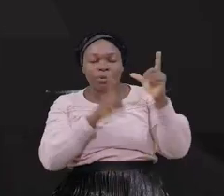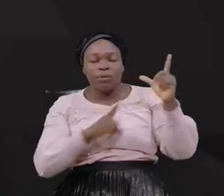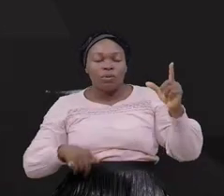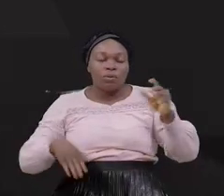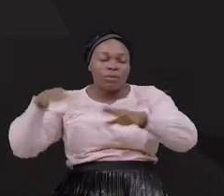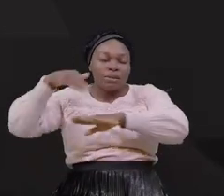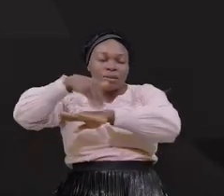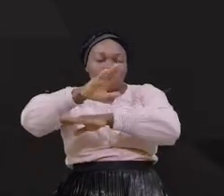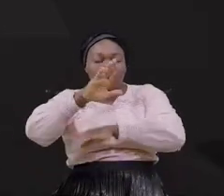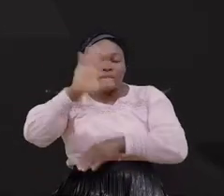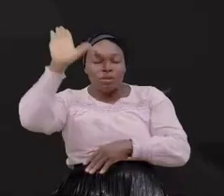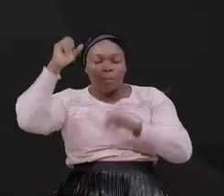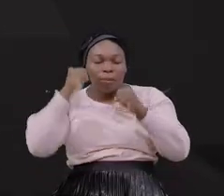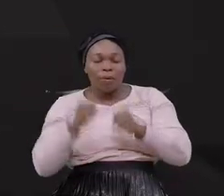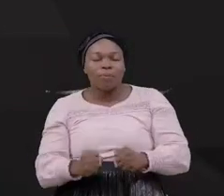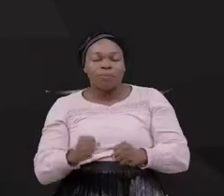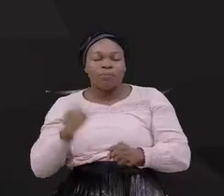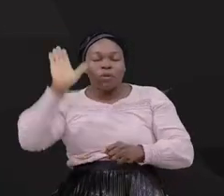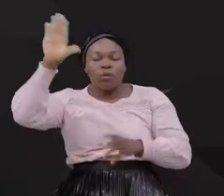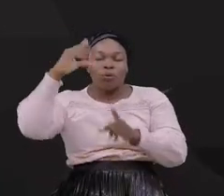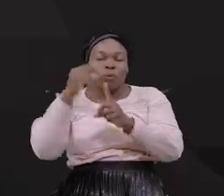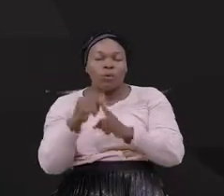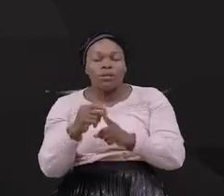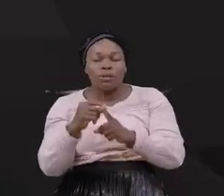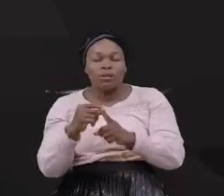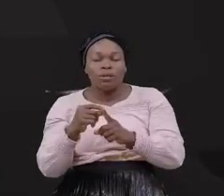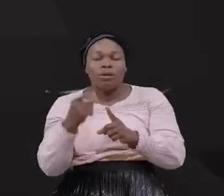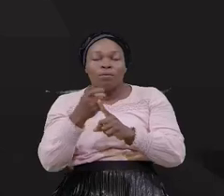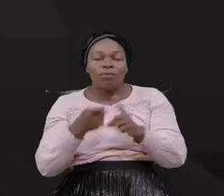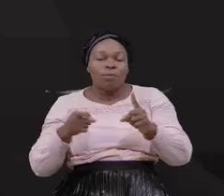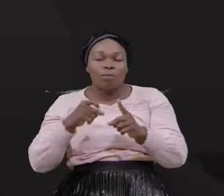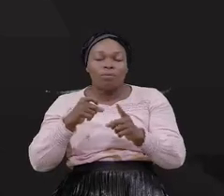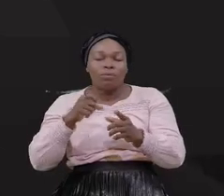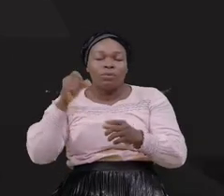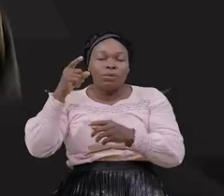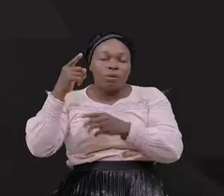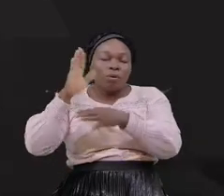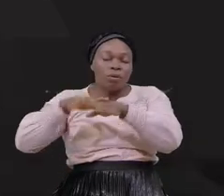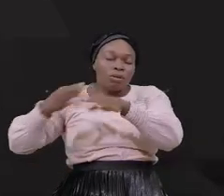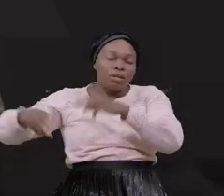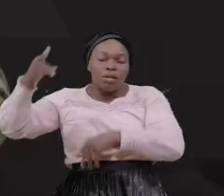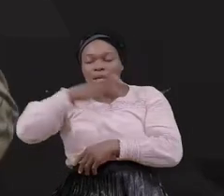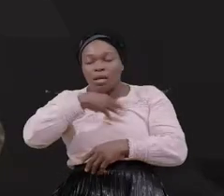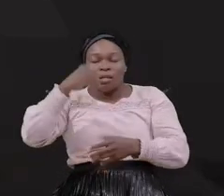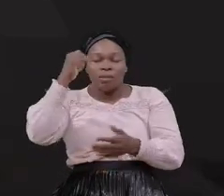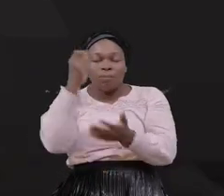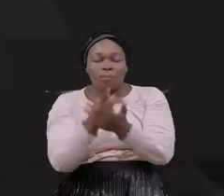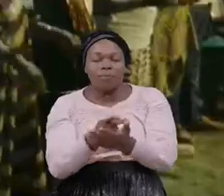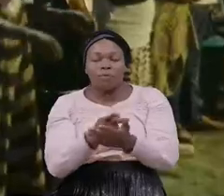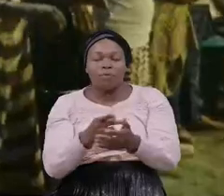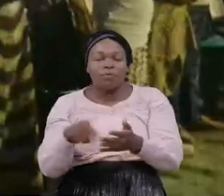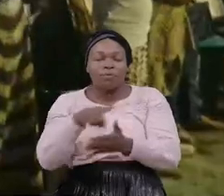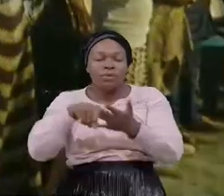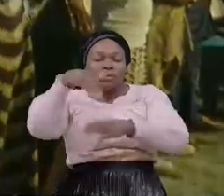envoies ta puissance, ta parole confirmée, accomplie ce soir dans chaque vie